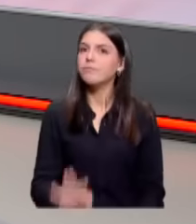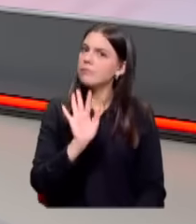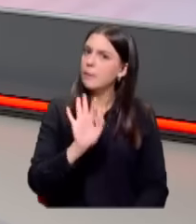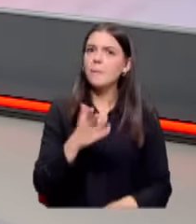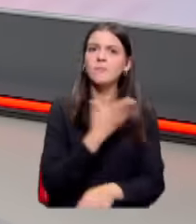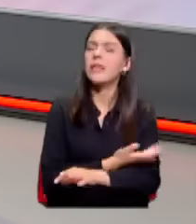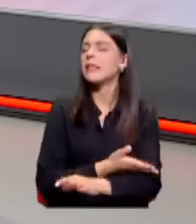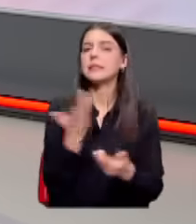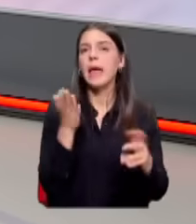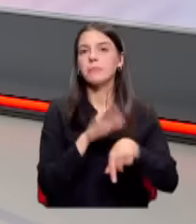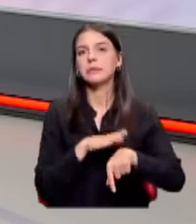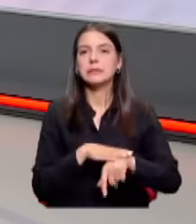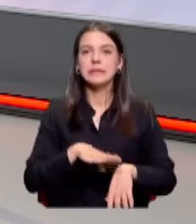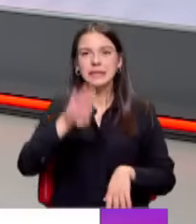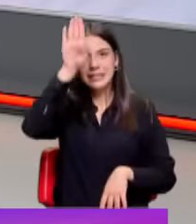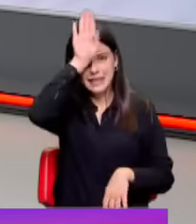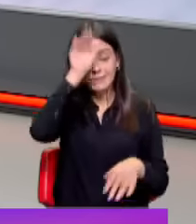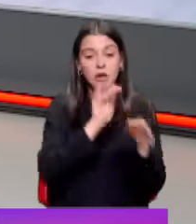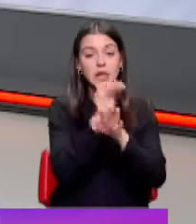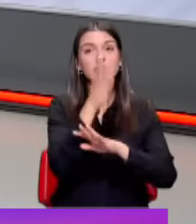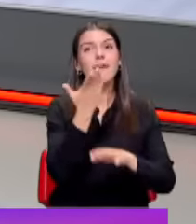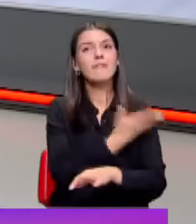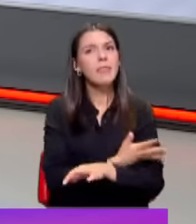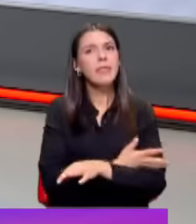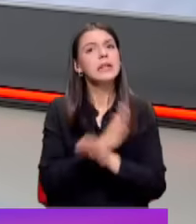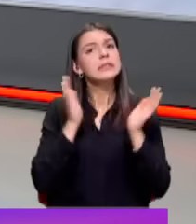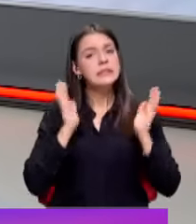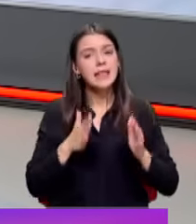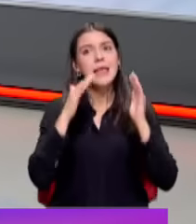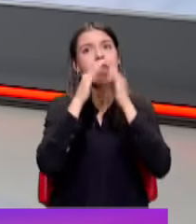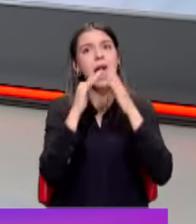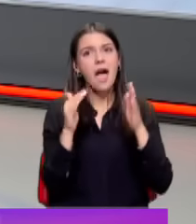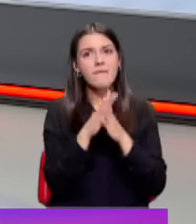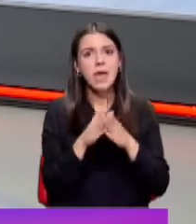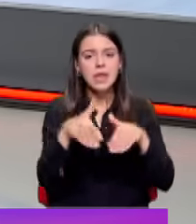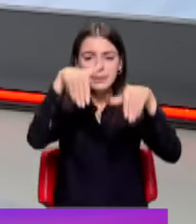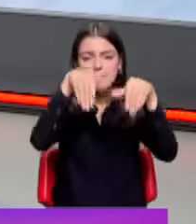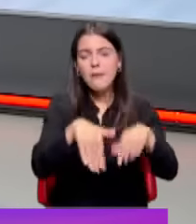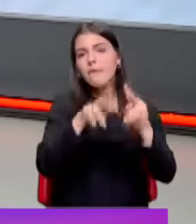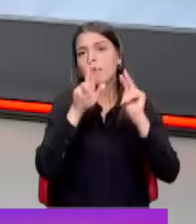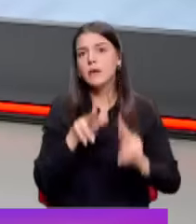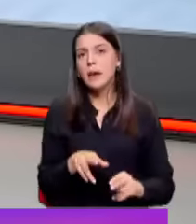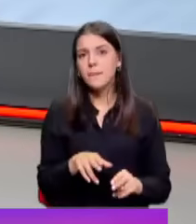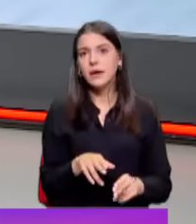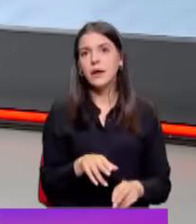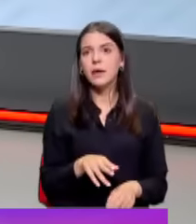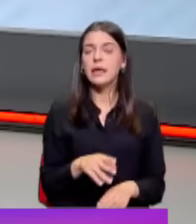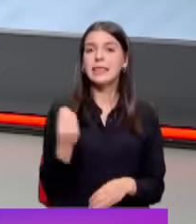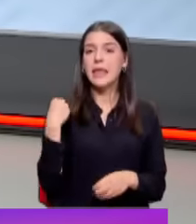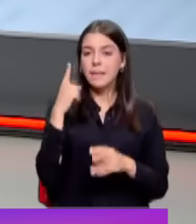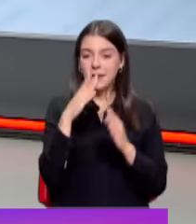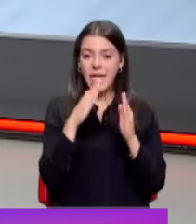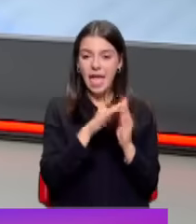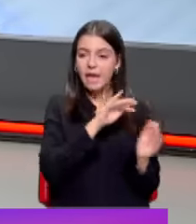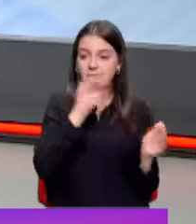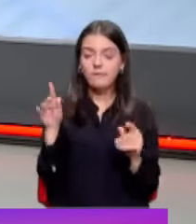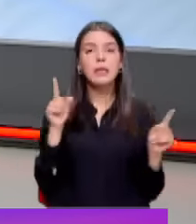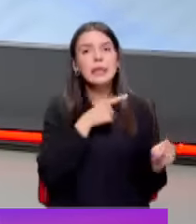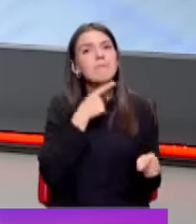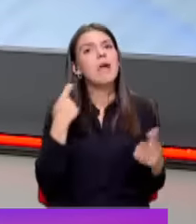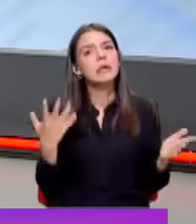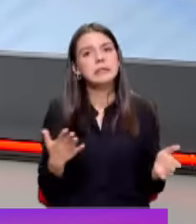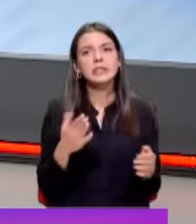ne yapsın? İstanbullu vatandaşın zaten evi tabut niteliğinde, yeni bir eve geçmek imkansız,